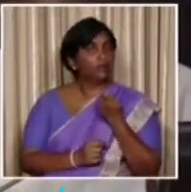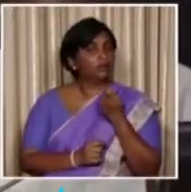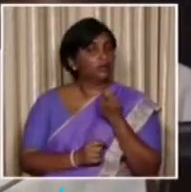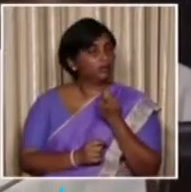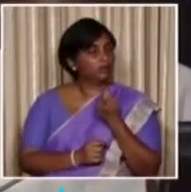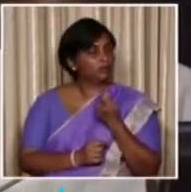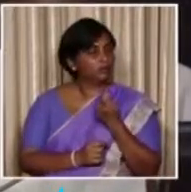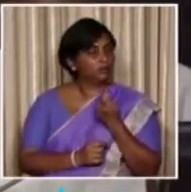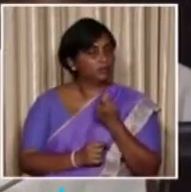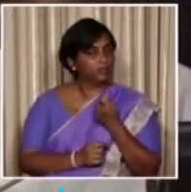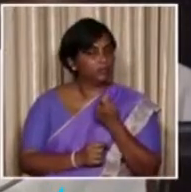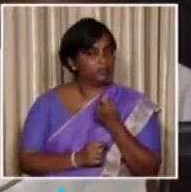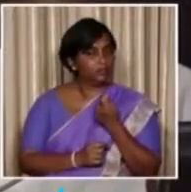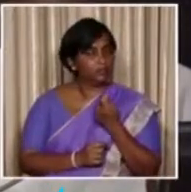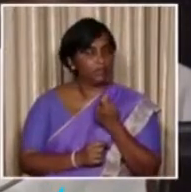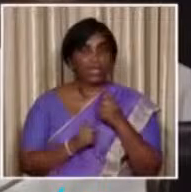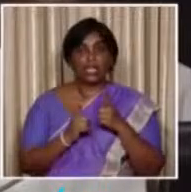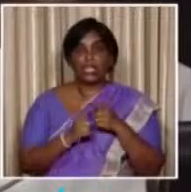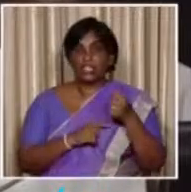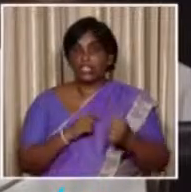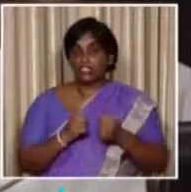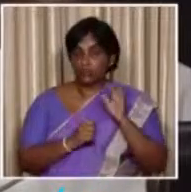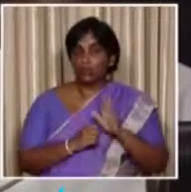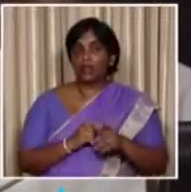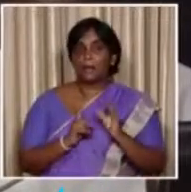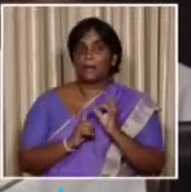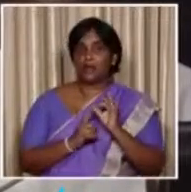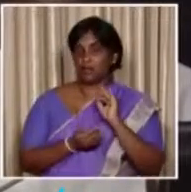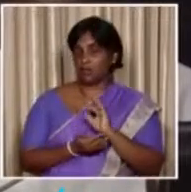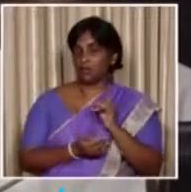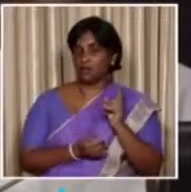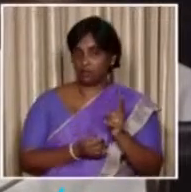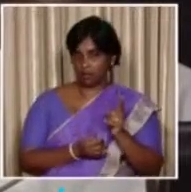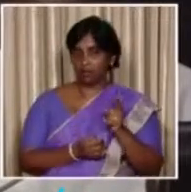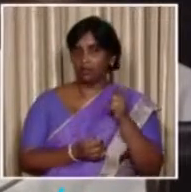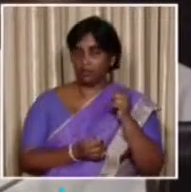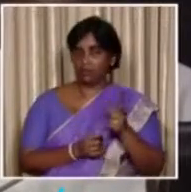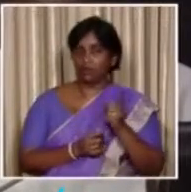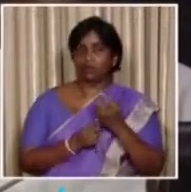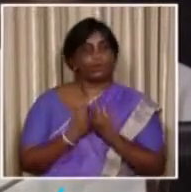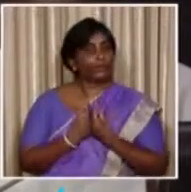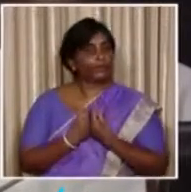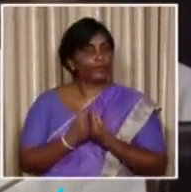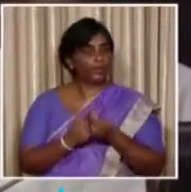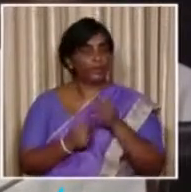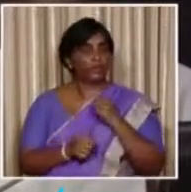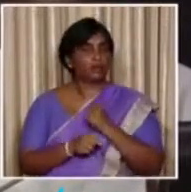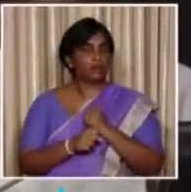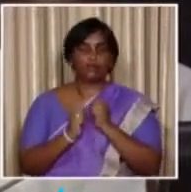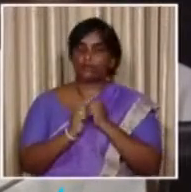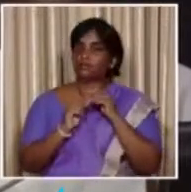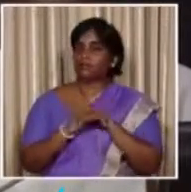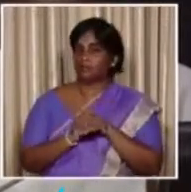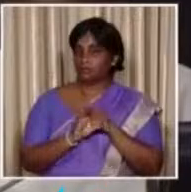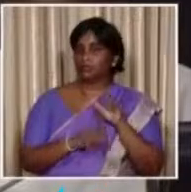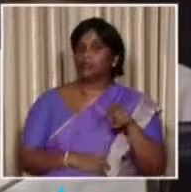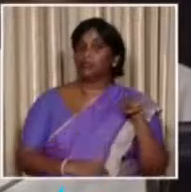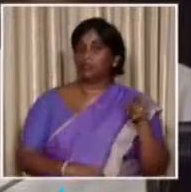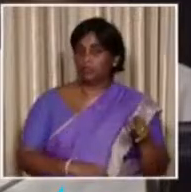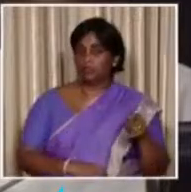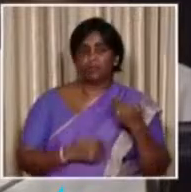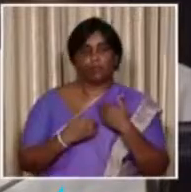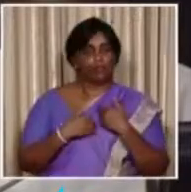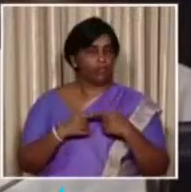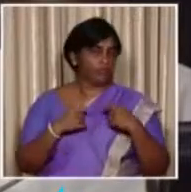ආර්ථිකයේ එන්ජිම තමයි පුද්ගලික අංශය කියලා. ඒකේ කාර්යක්ෂමතාවයේ තියෙනවා රාජ්‍ය අංශයට වඩා. එතකොට ඒකටත්